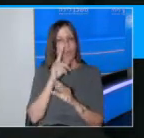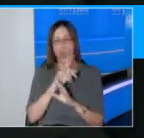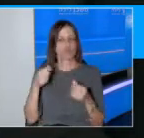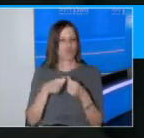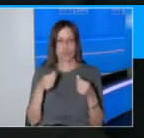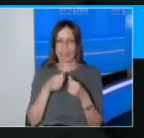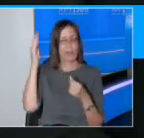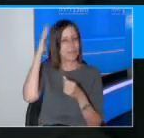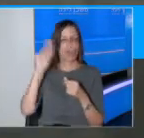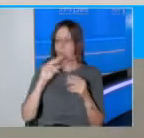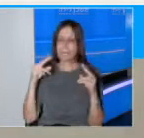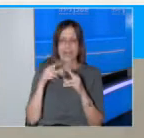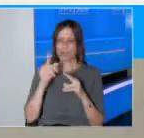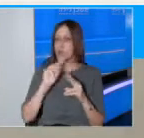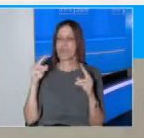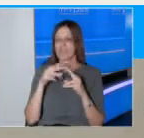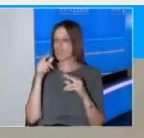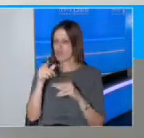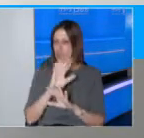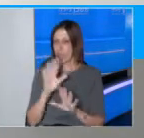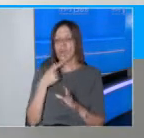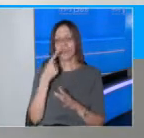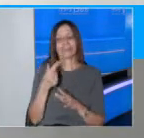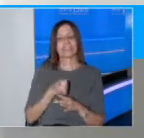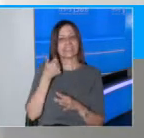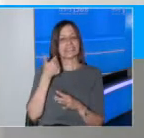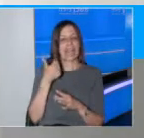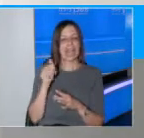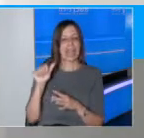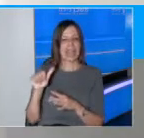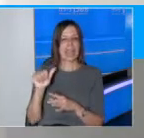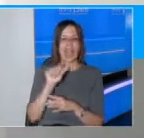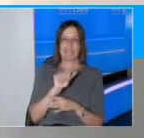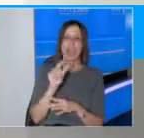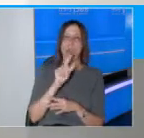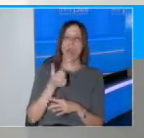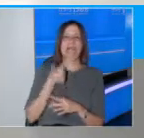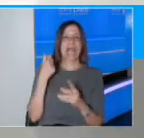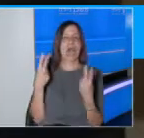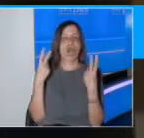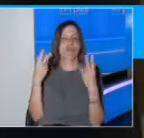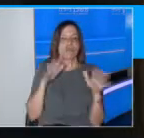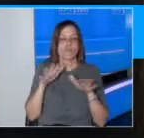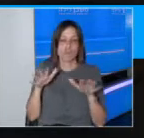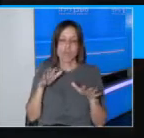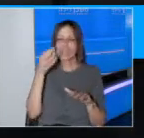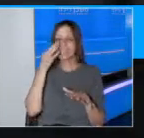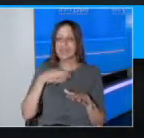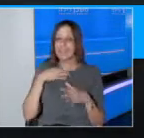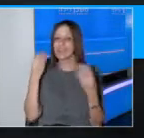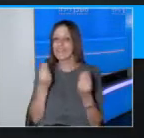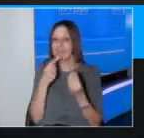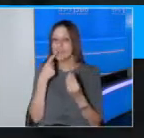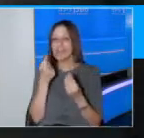איתו, הוא לא נפגש איתו, אז הנה מה שאומר השר אלי אבידר, לכאורה לא השר הכי חשוב בממשלה, אבל שים לב לדברים שהוא אומר,